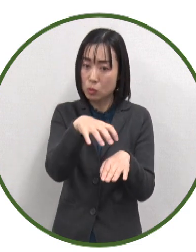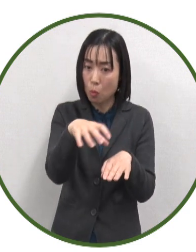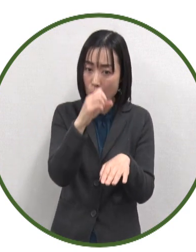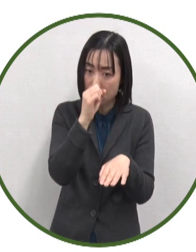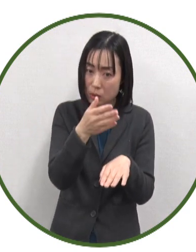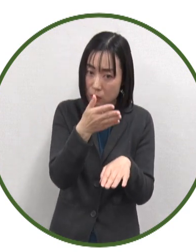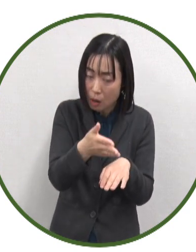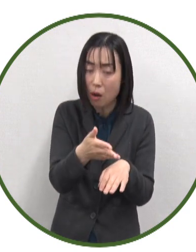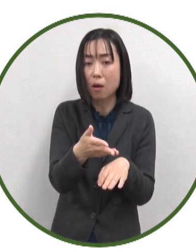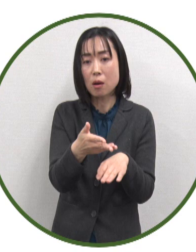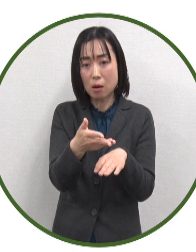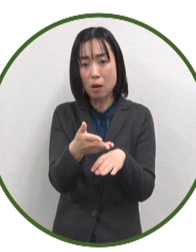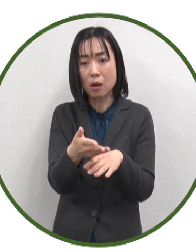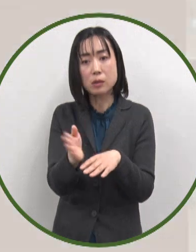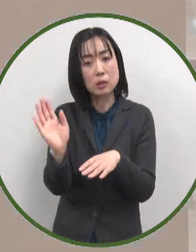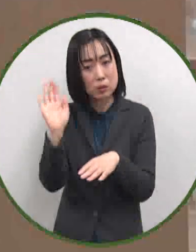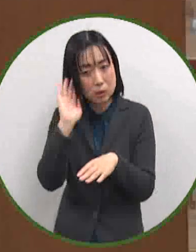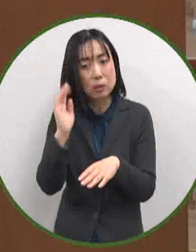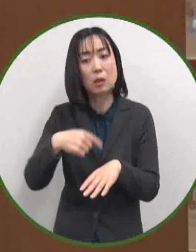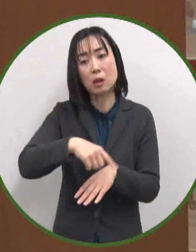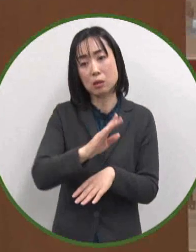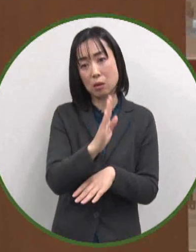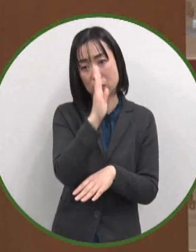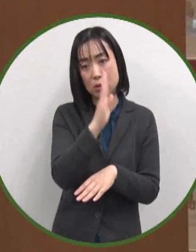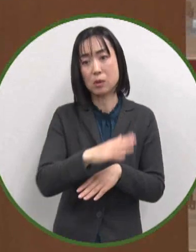てください。